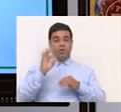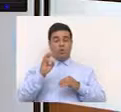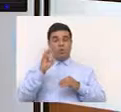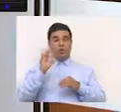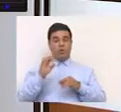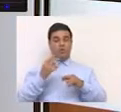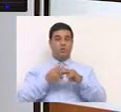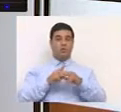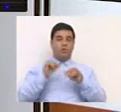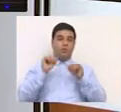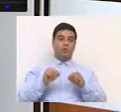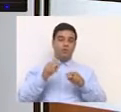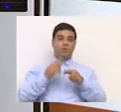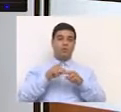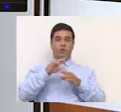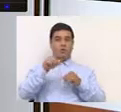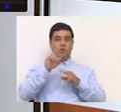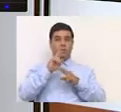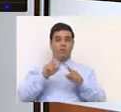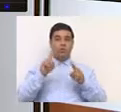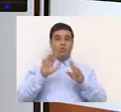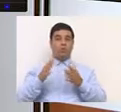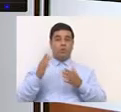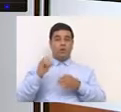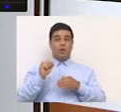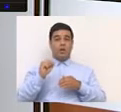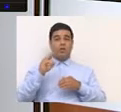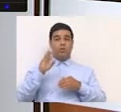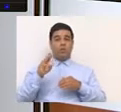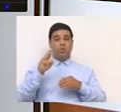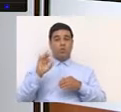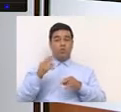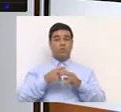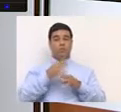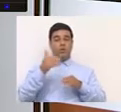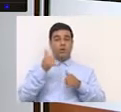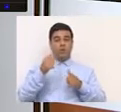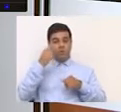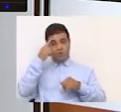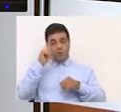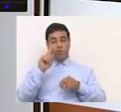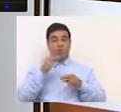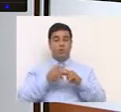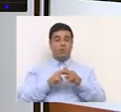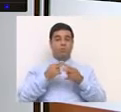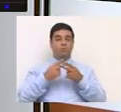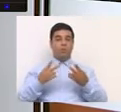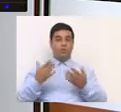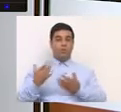возможное, предполагаемое явление, вы не знаете, что случилось, а то, вы хорошо знаете, что